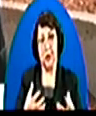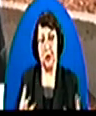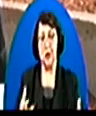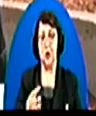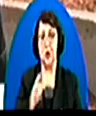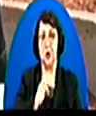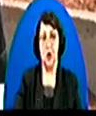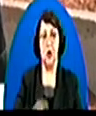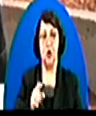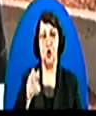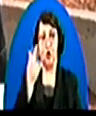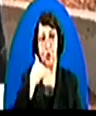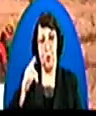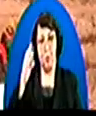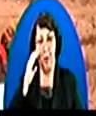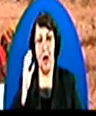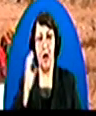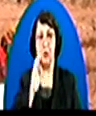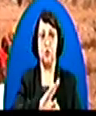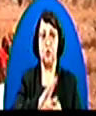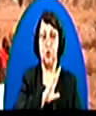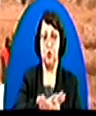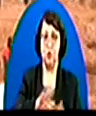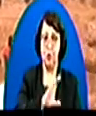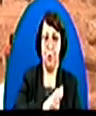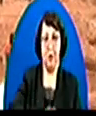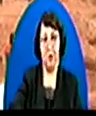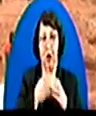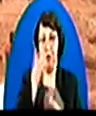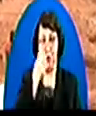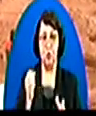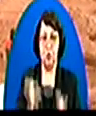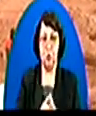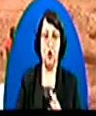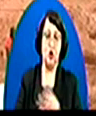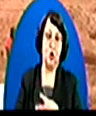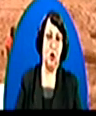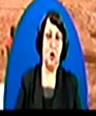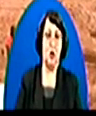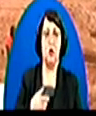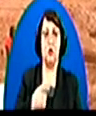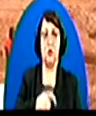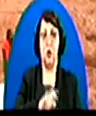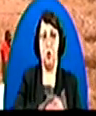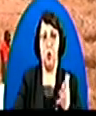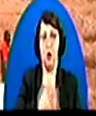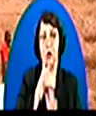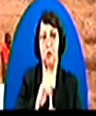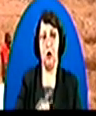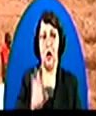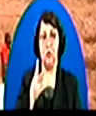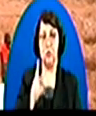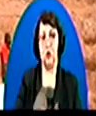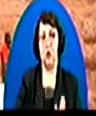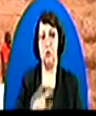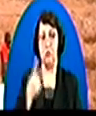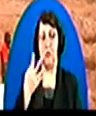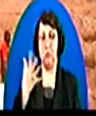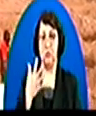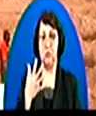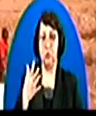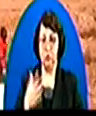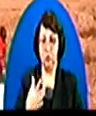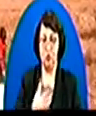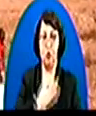маш чухал үүрэг гүйцэтгэж байгаа шүү дээ. Тэгээ график бол 12 сарын 25 гэсэн график тавьж үзсэн тий. Сүүлийн хугацаа. Одоо ингээд